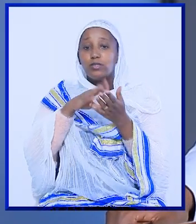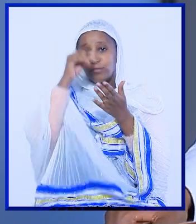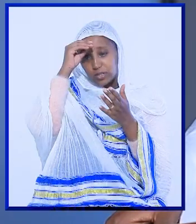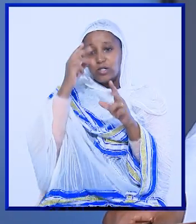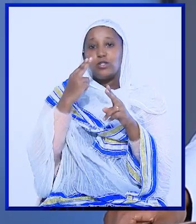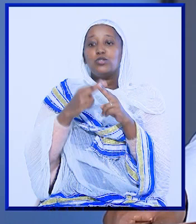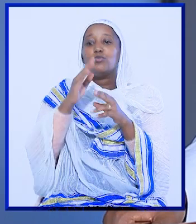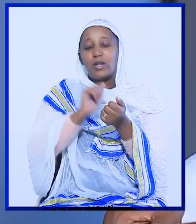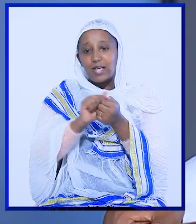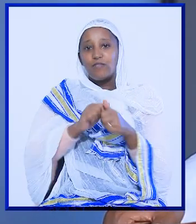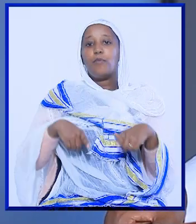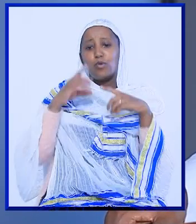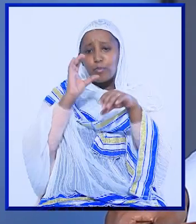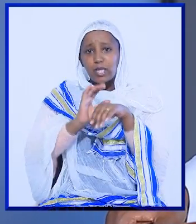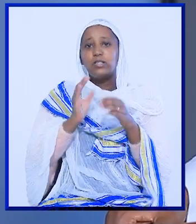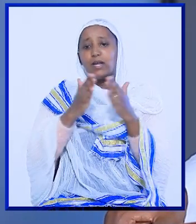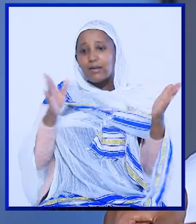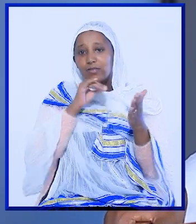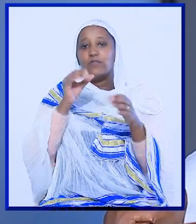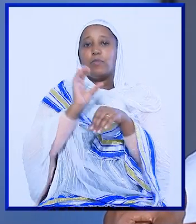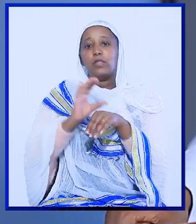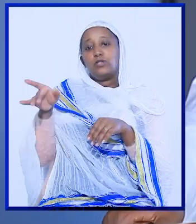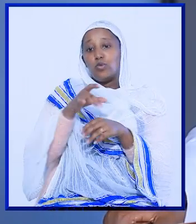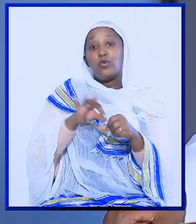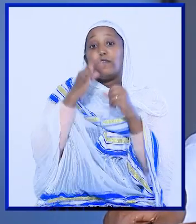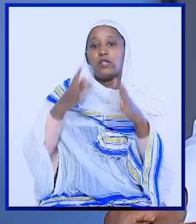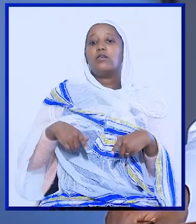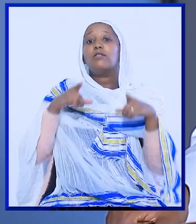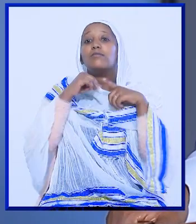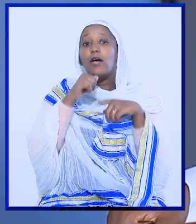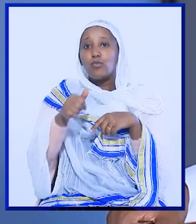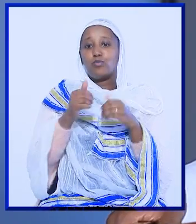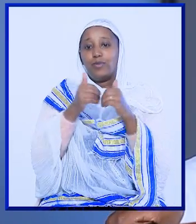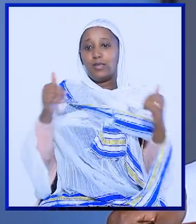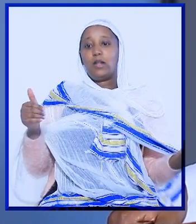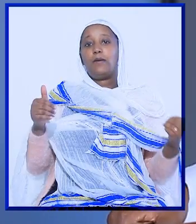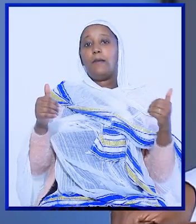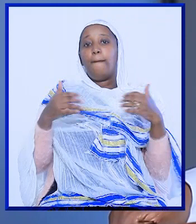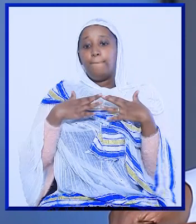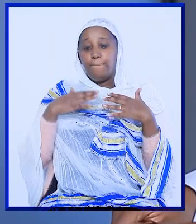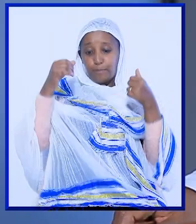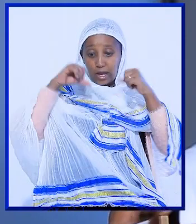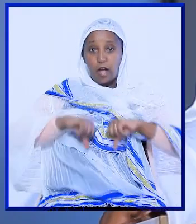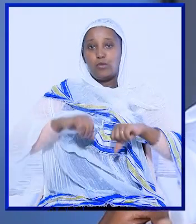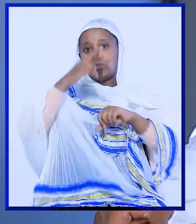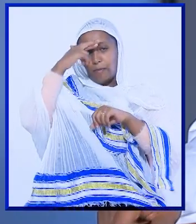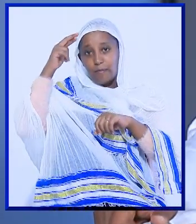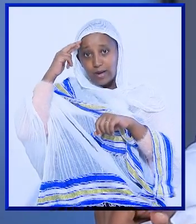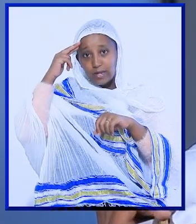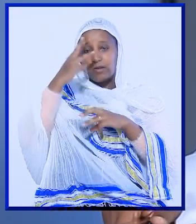ዓለም በሐሰት ትርክት ስሟን እያጠፋ የሚኖረው ቤተ ክርስቲያን እንዳትሰፋ የቤተ ክርስቲያን የሆኑ ነፍሳት እንዳይኖሩ በተለያዩ